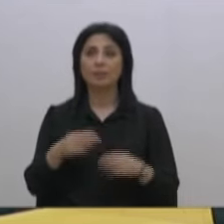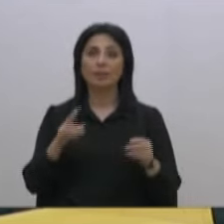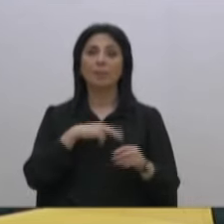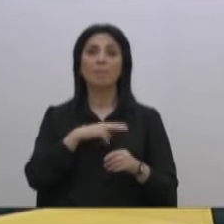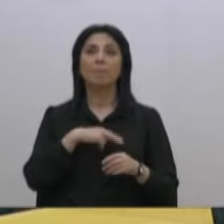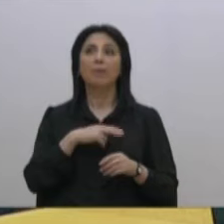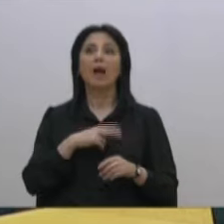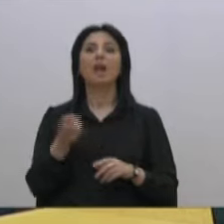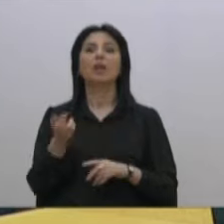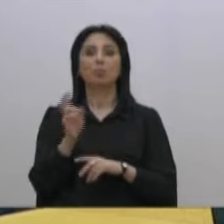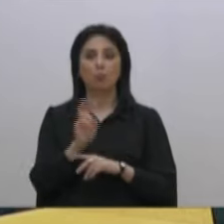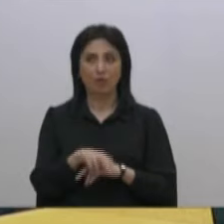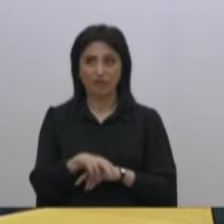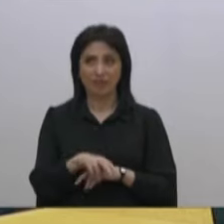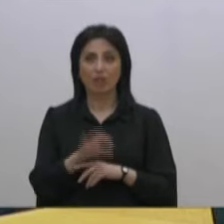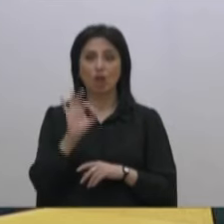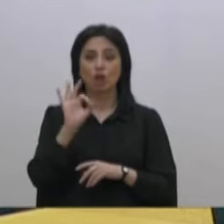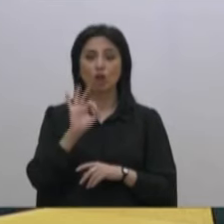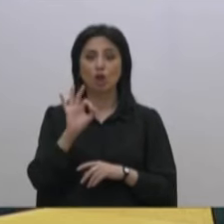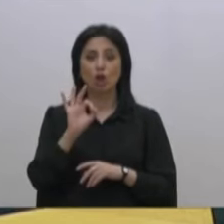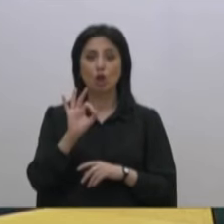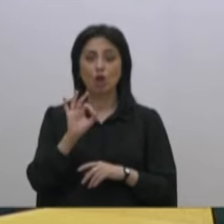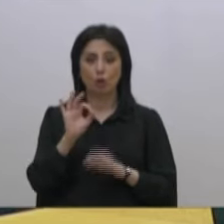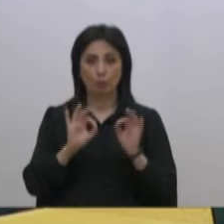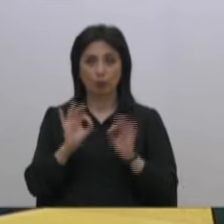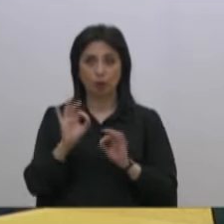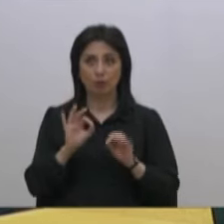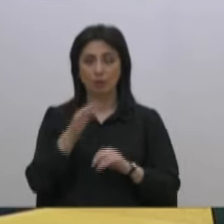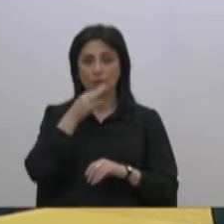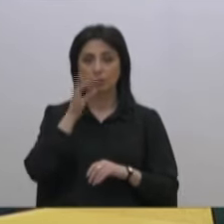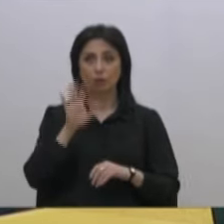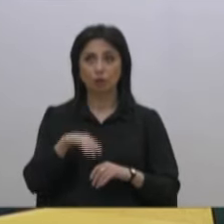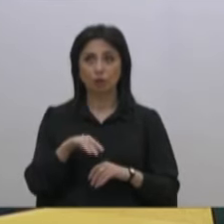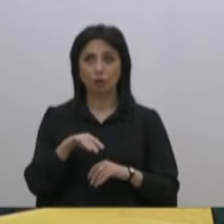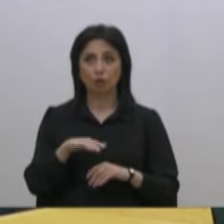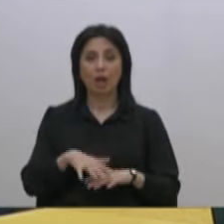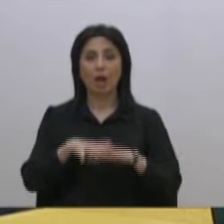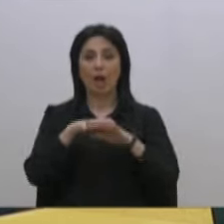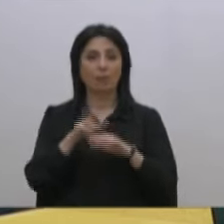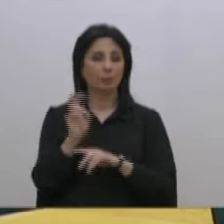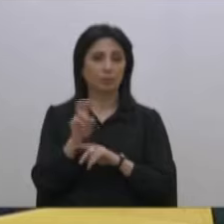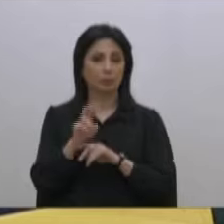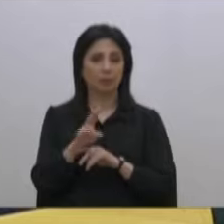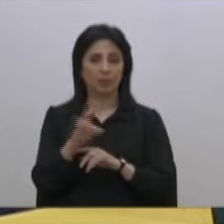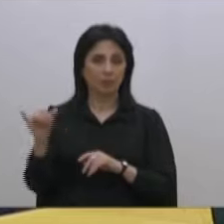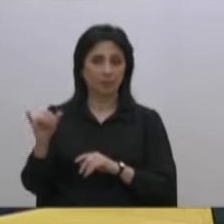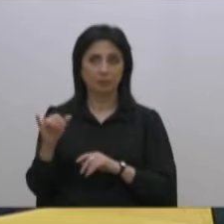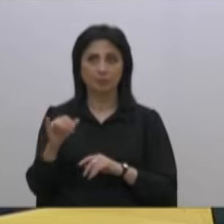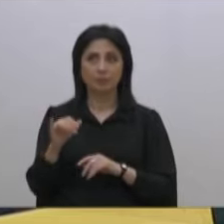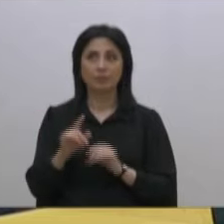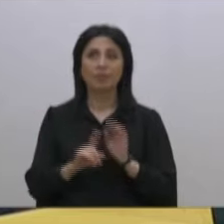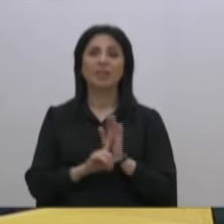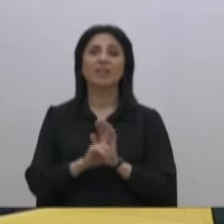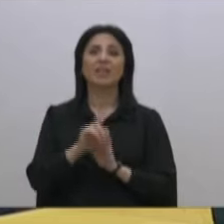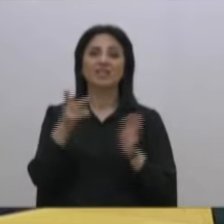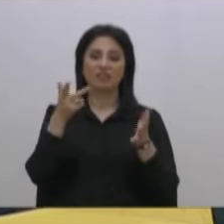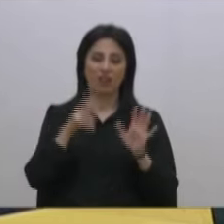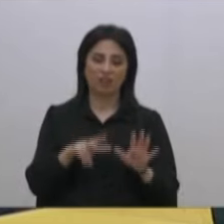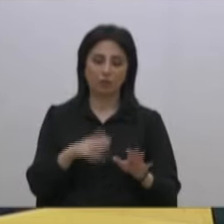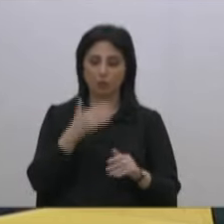პარლამენტში შემოვიდნენ მაგ 0%-იანი ბარიერით. შემდეგ გაიფიცნენ, არ დადიოდნენ. დასაწყისში 8